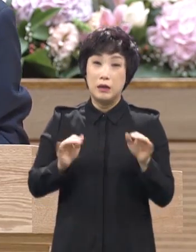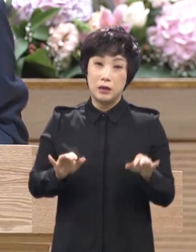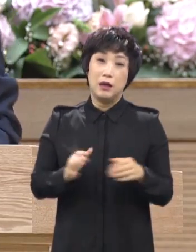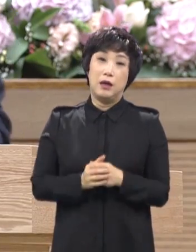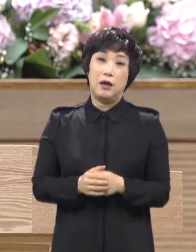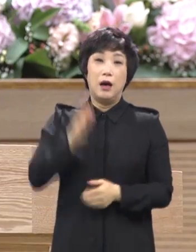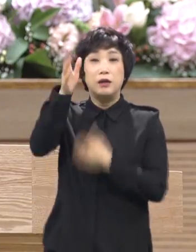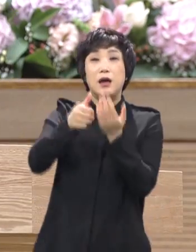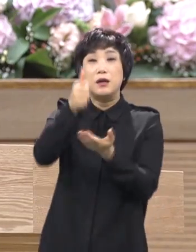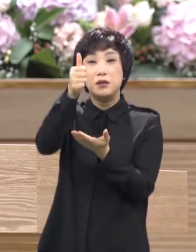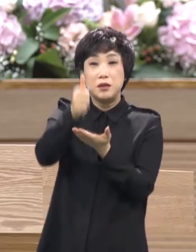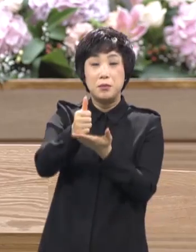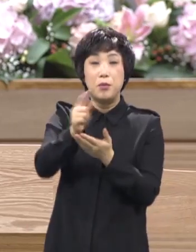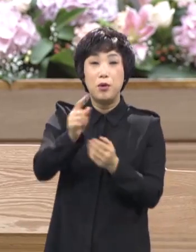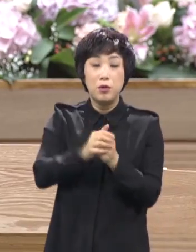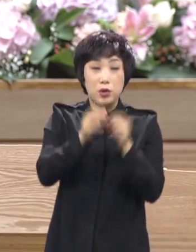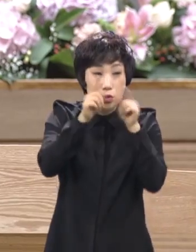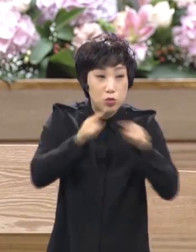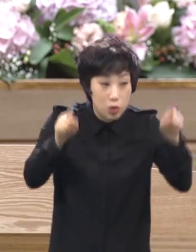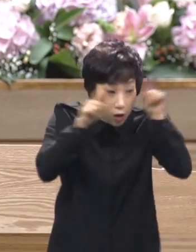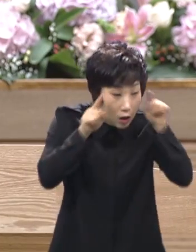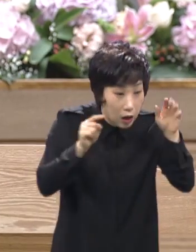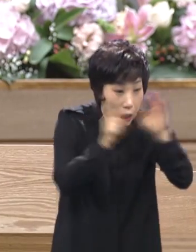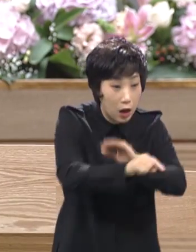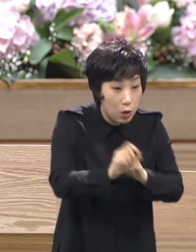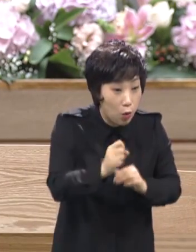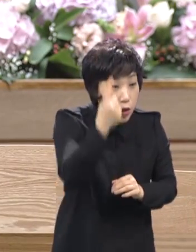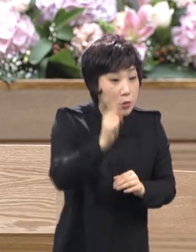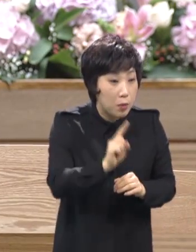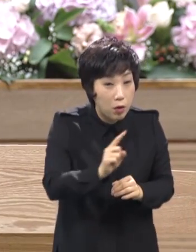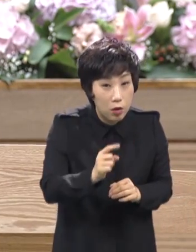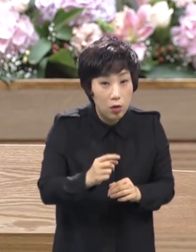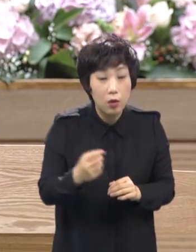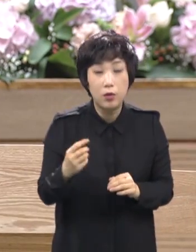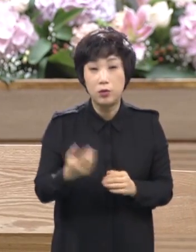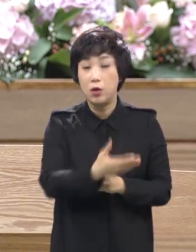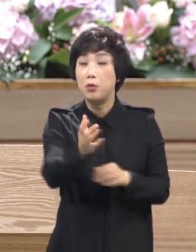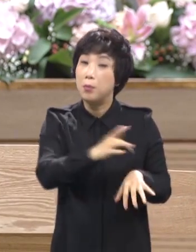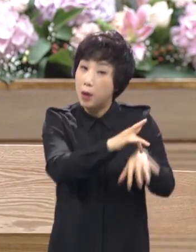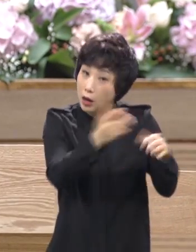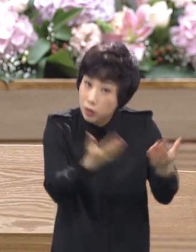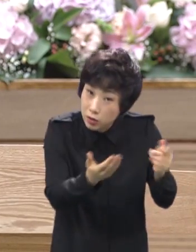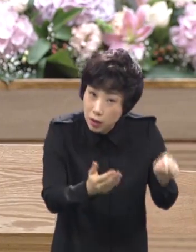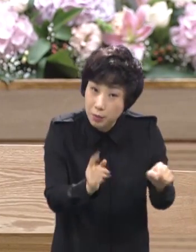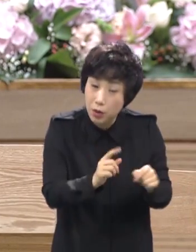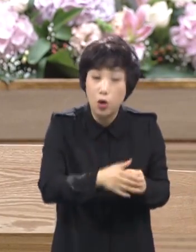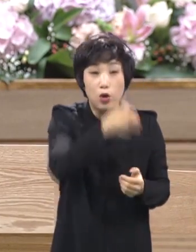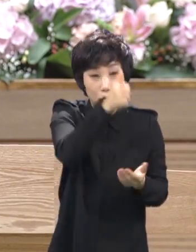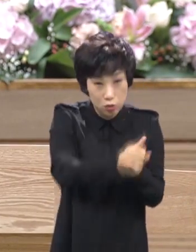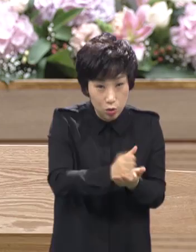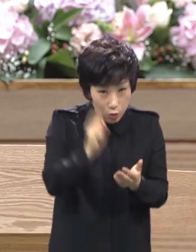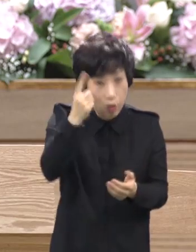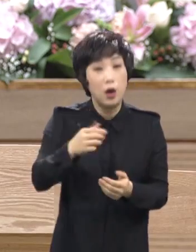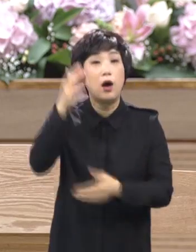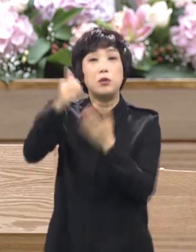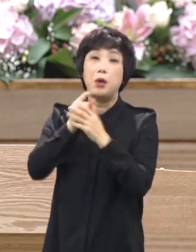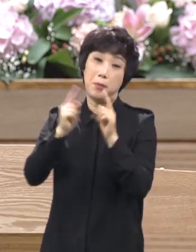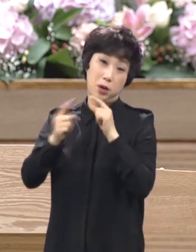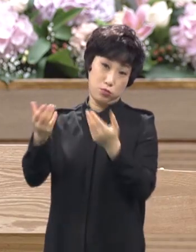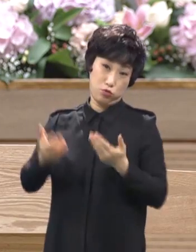하나님께서는 지옥 가는 원인이 마귀 역사와 죄라고 분명히